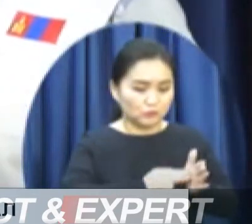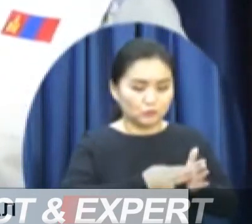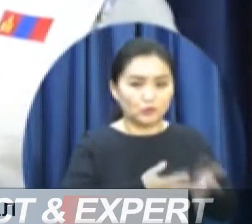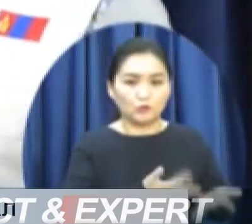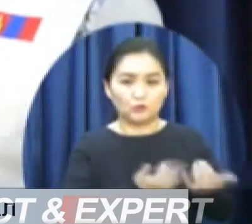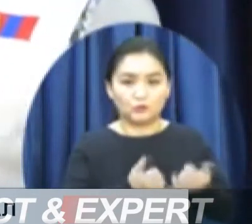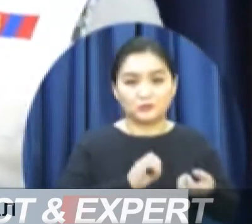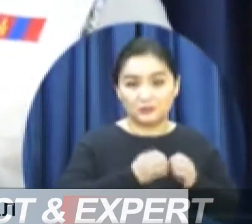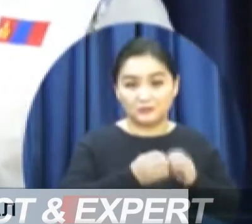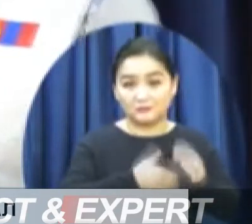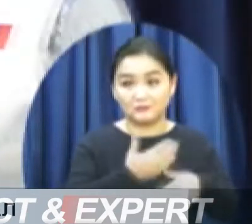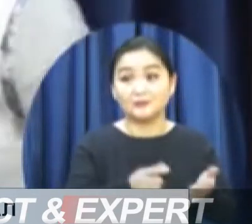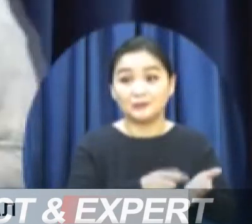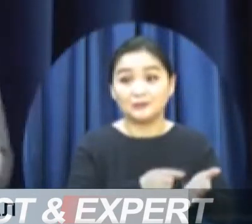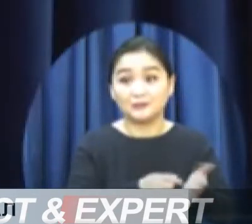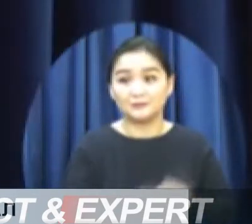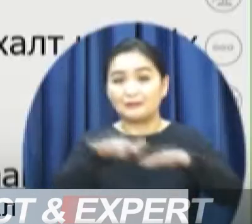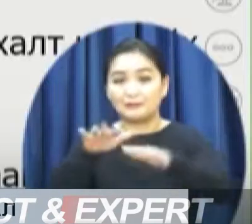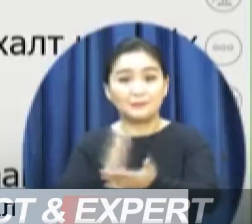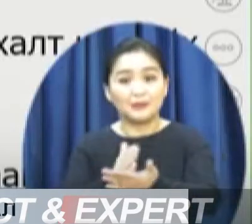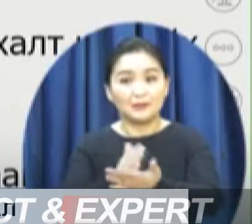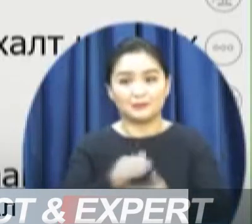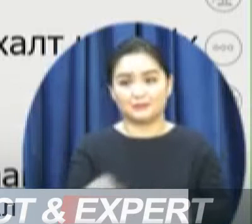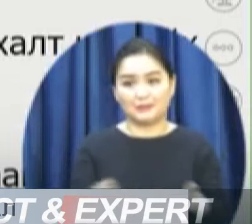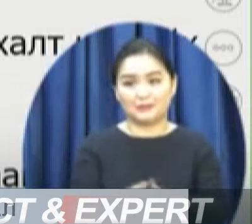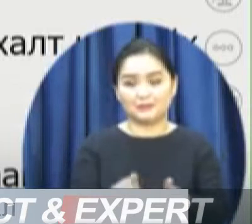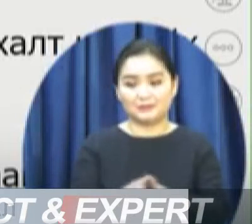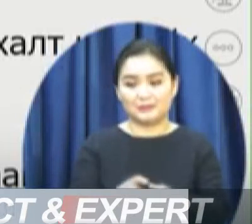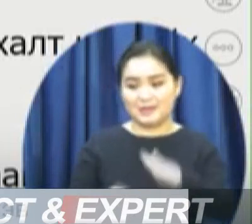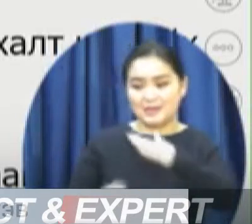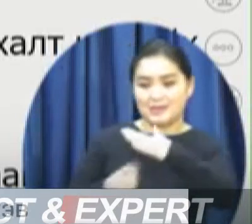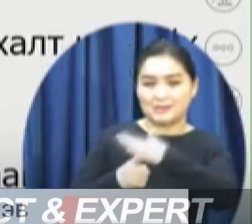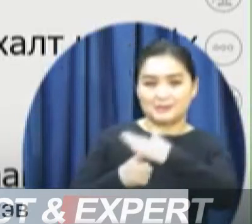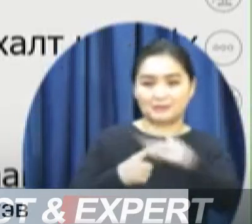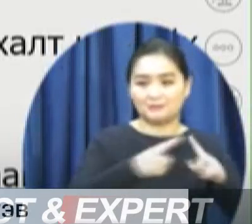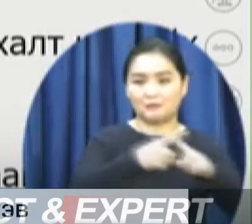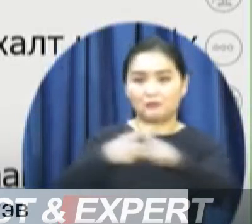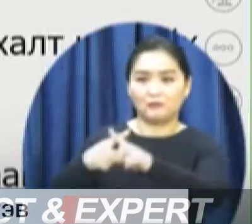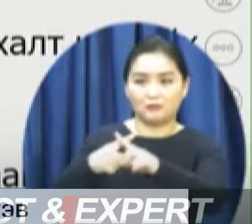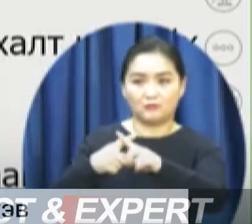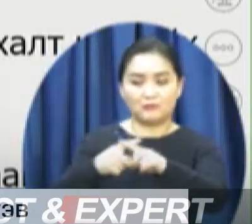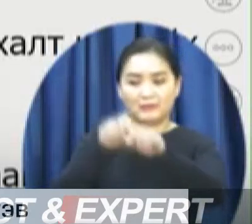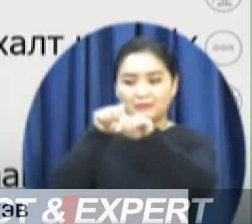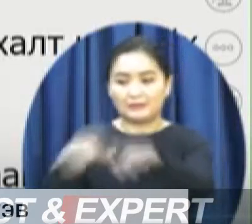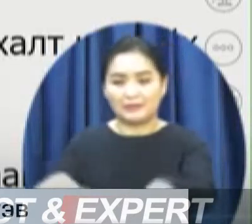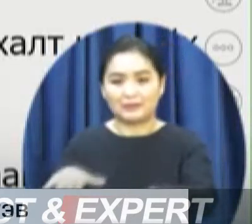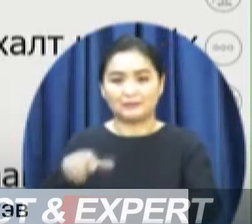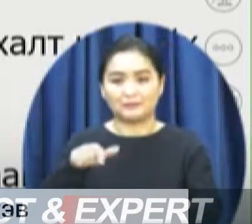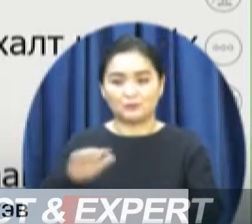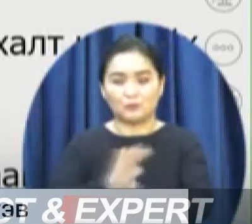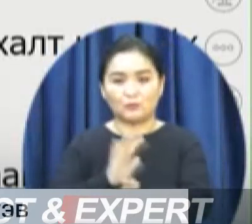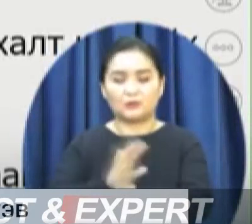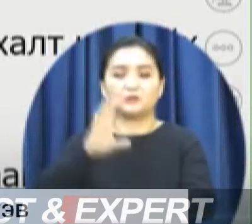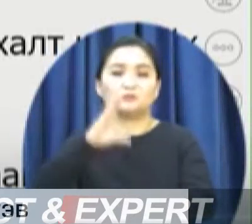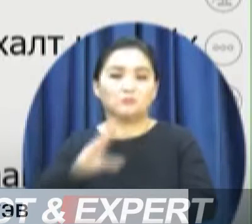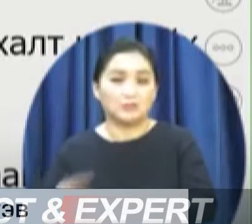Тэгэхээр ийм эрсдэл байгаа учраас бид нар тодорхой хэмжээгээр хязгаарлалтын дэгдлэм аваад одоо тархалтынхаа эрчмийг одоо сольруулах ийм ачаал багталтай байна. За дээрэс